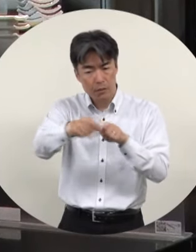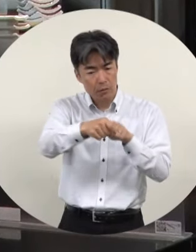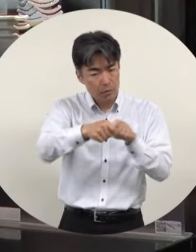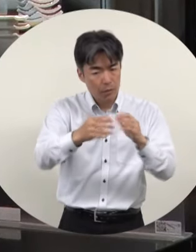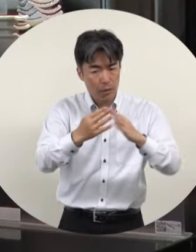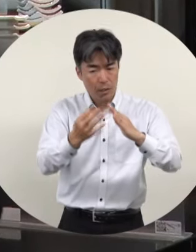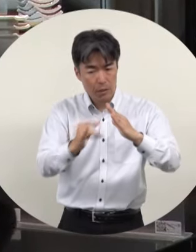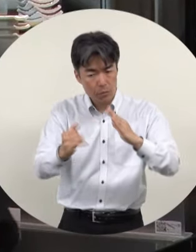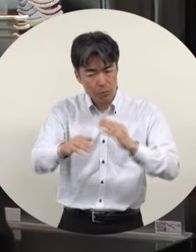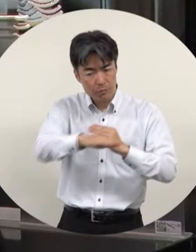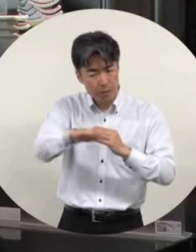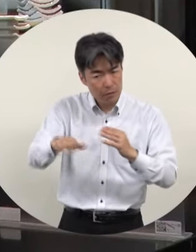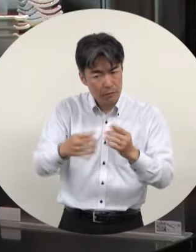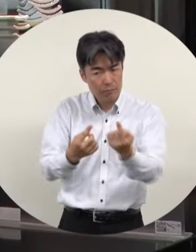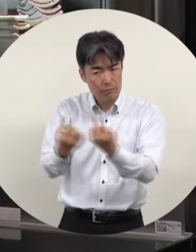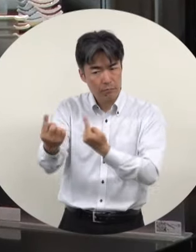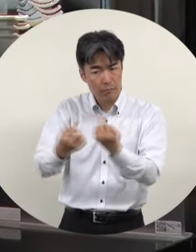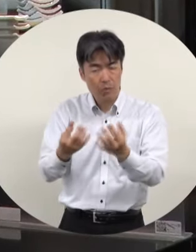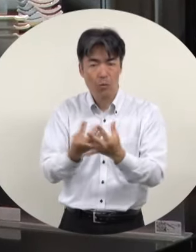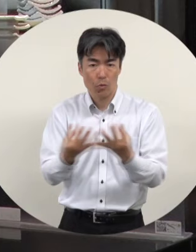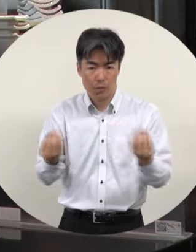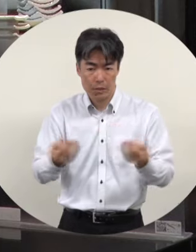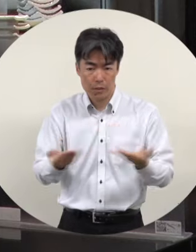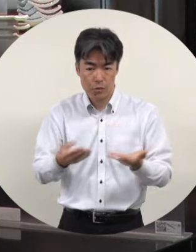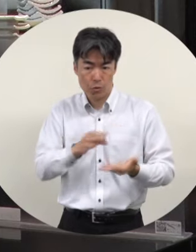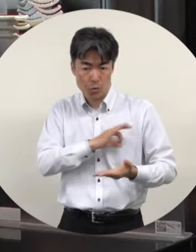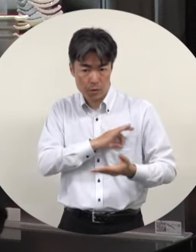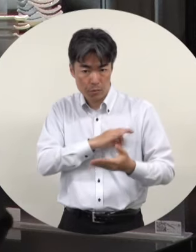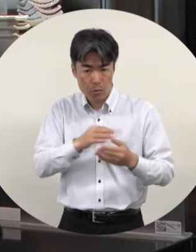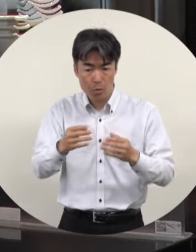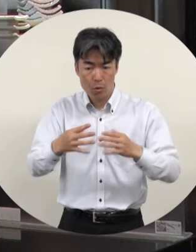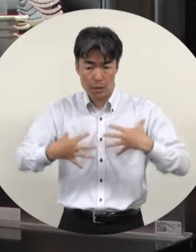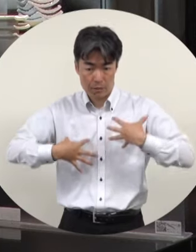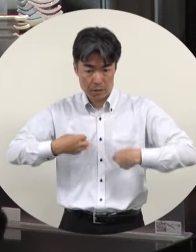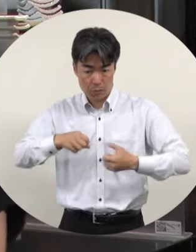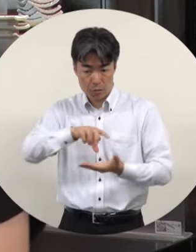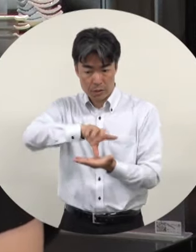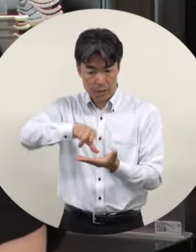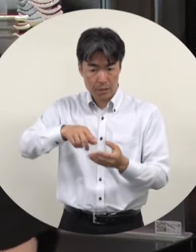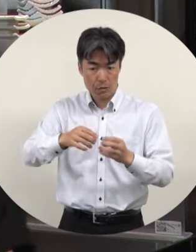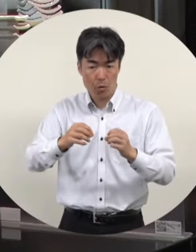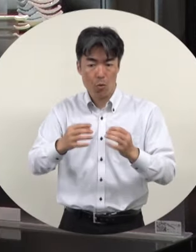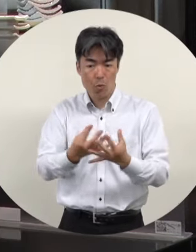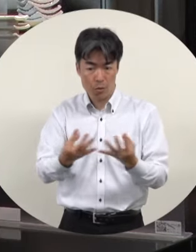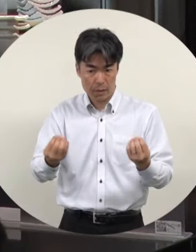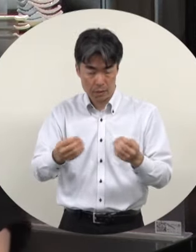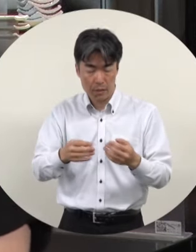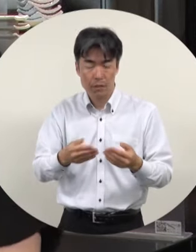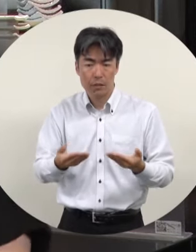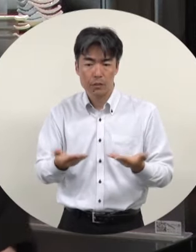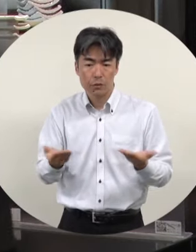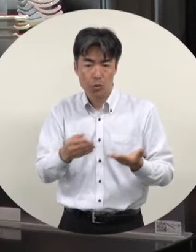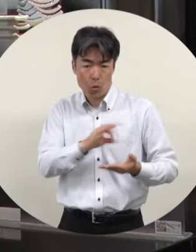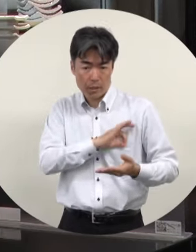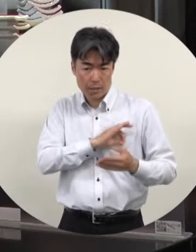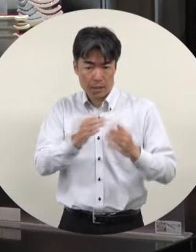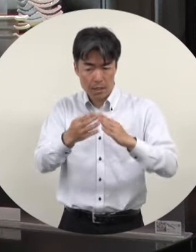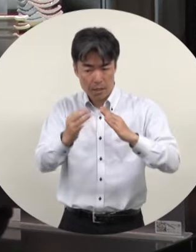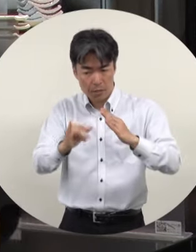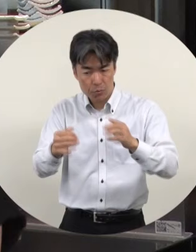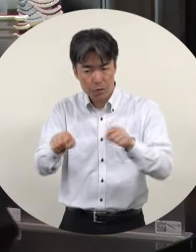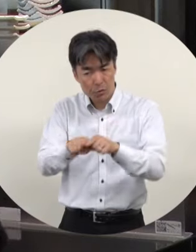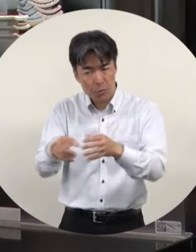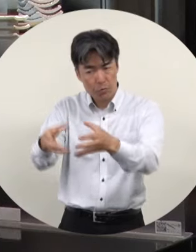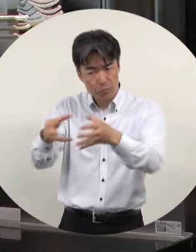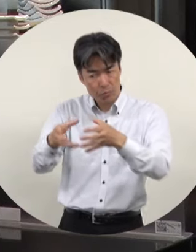が多いんですね。従業員の学生も地元の方が多いので、従業員の家族もいらっしゃることが 多いです。あ、いいですね、はい、バイ